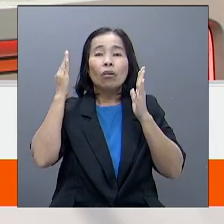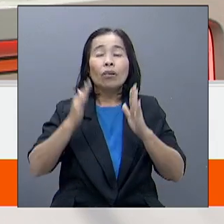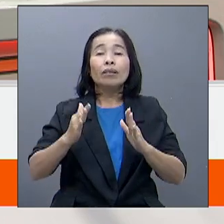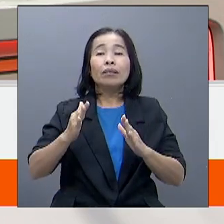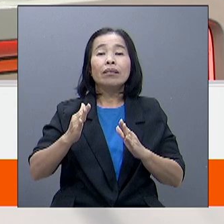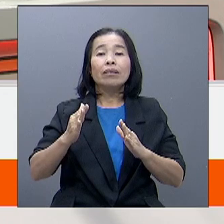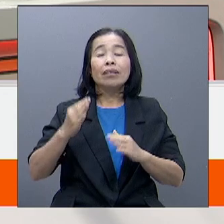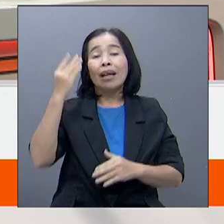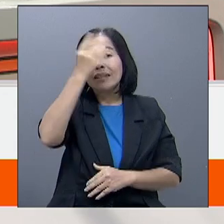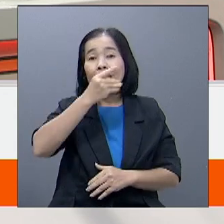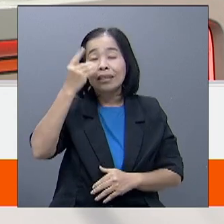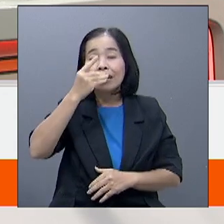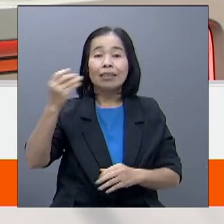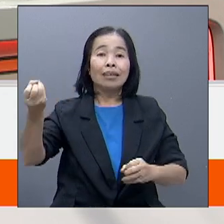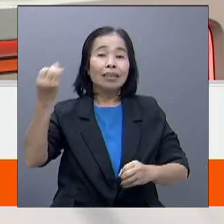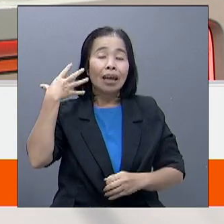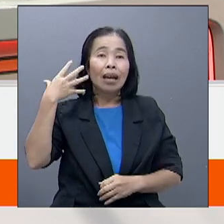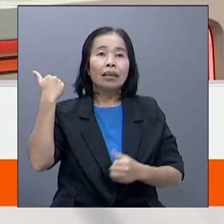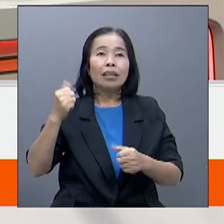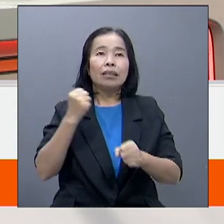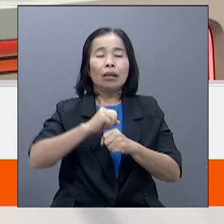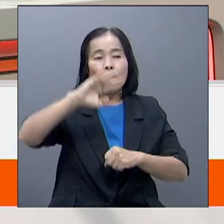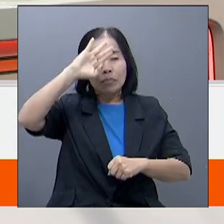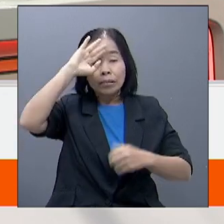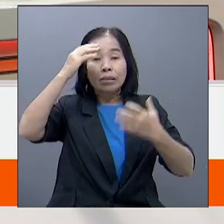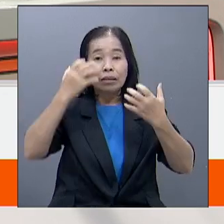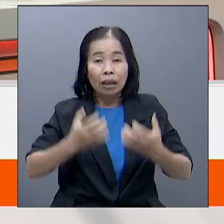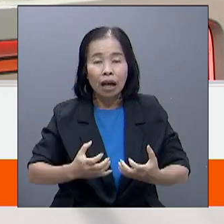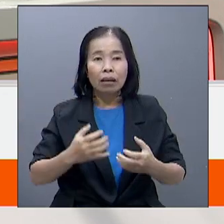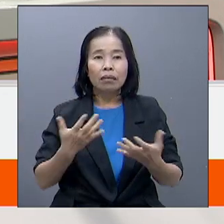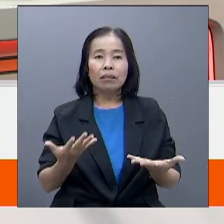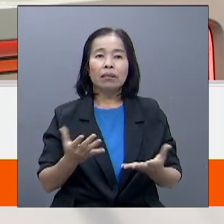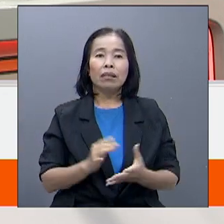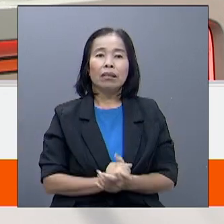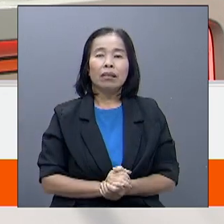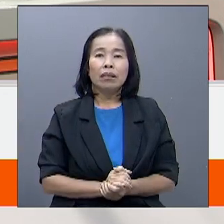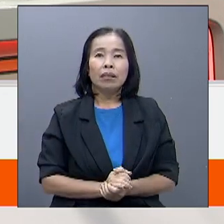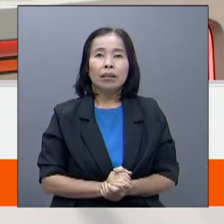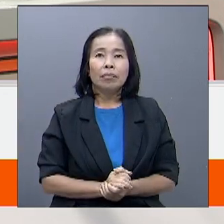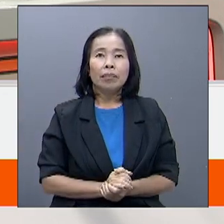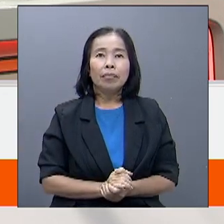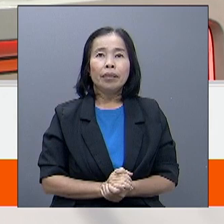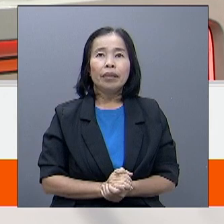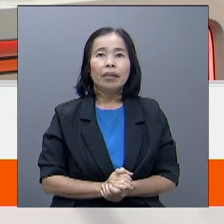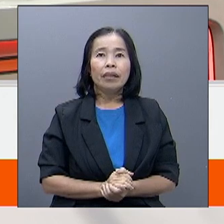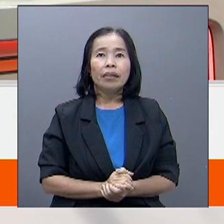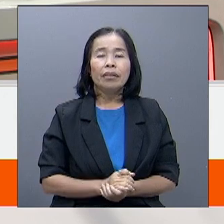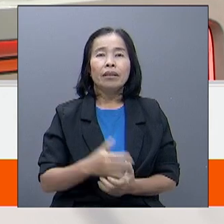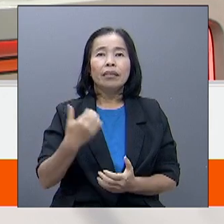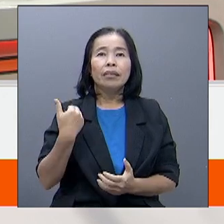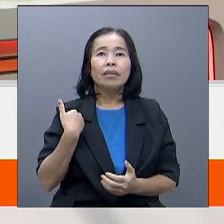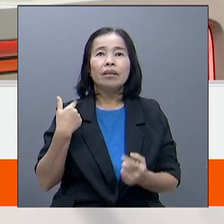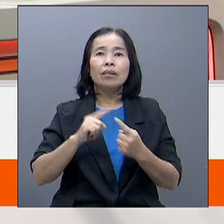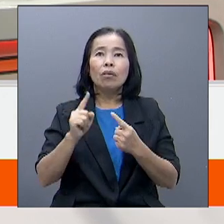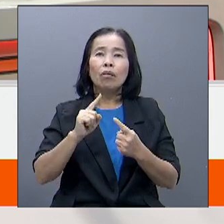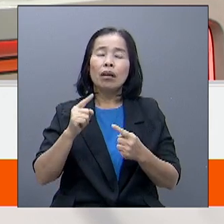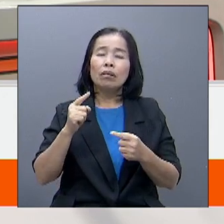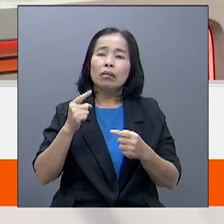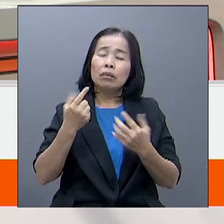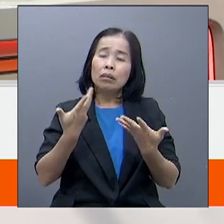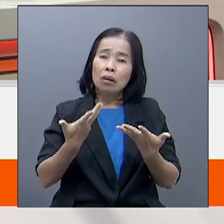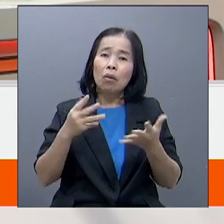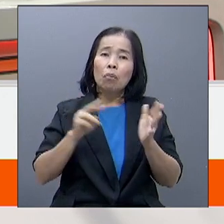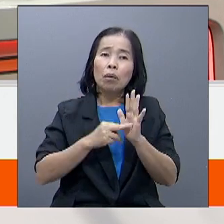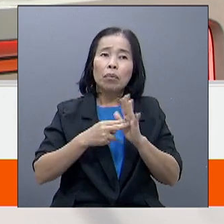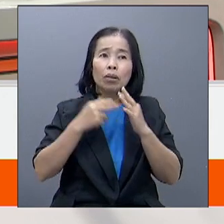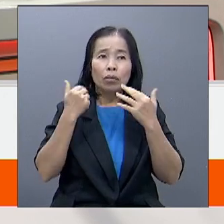าก็ป่วยเป็นไข้เลือดออกแล้วดูอาการค่อนข้างจะวิกฤตอยู่มากเช่นเดียวกันอันนี้เนี่ยมันเป็นสิ่งบ่งชี้หรือเปล่าว่าตอนนี้เนี่ย